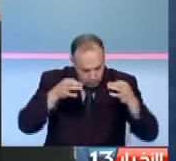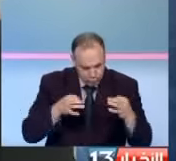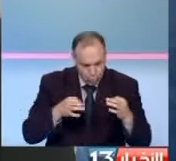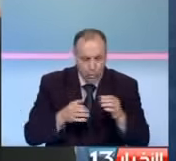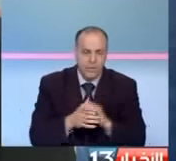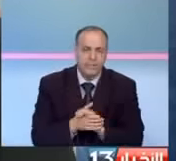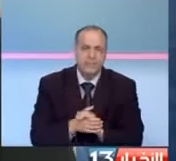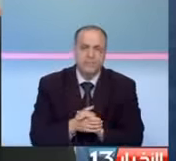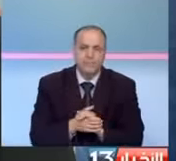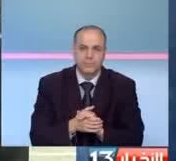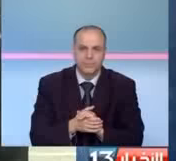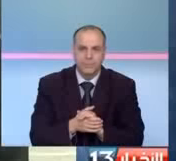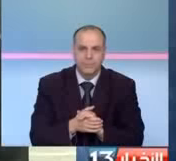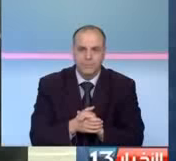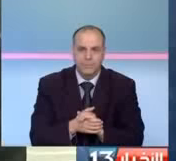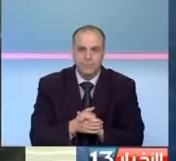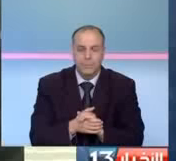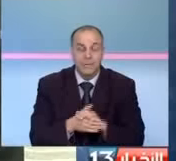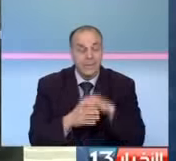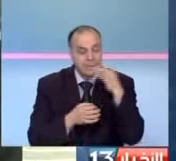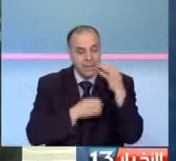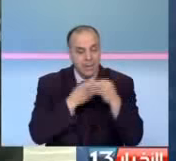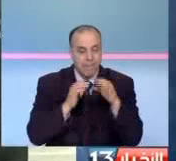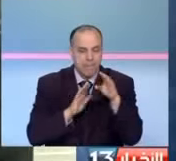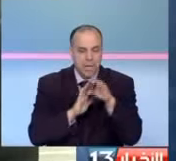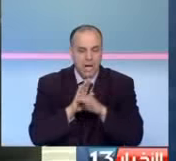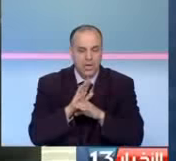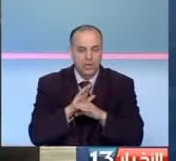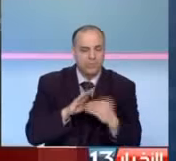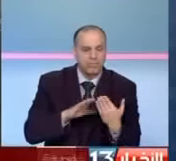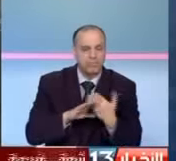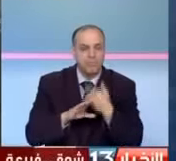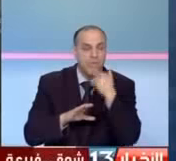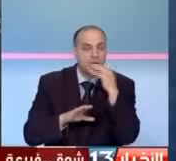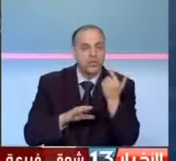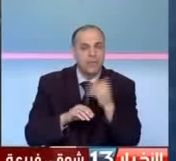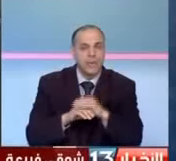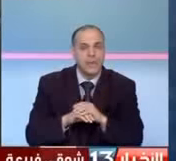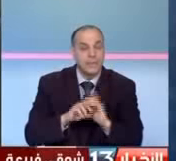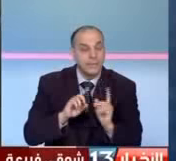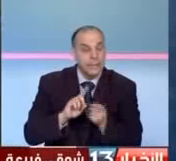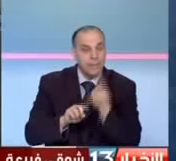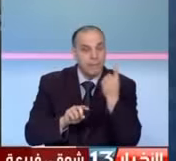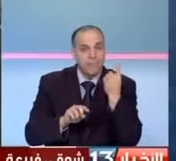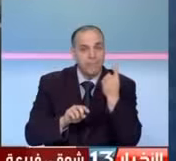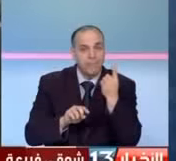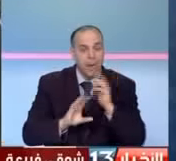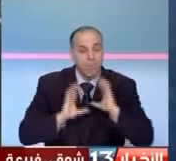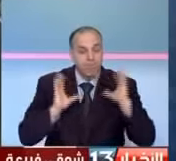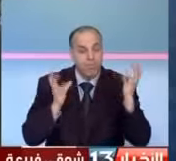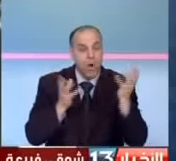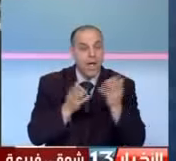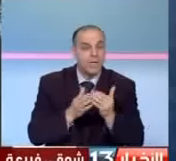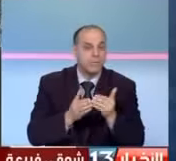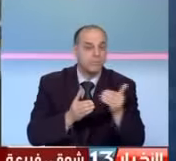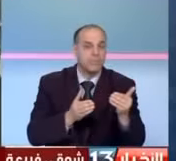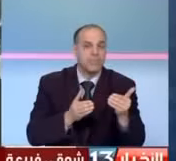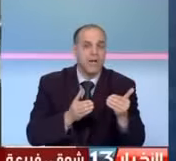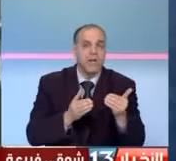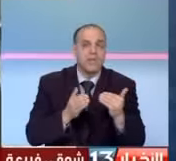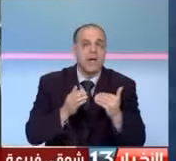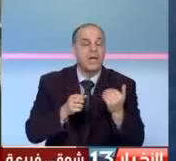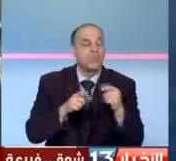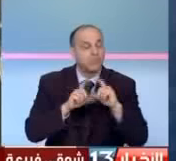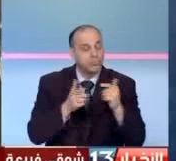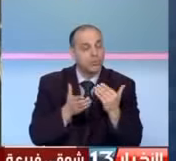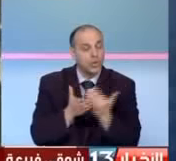مش نقوموا به. حددنا خطه تدخل تهم المحيط الخارجي لفضاء الانشطه